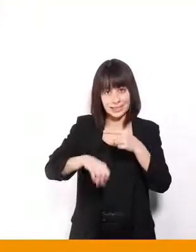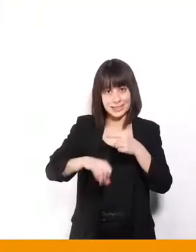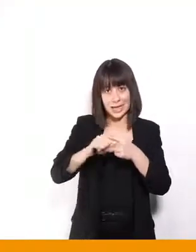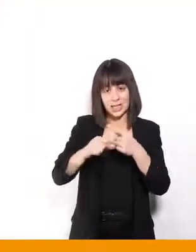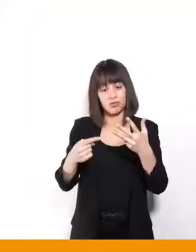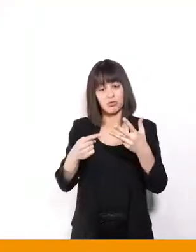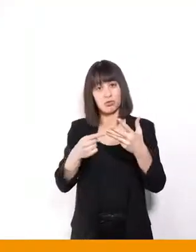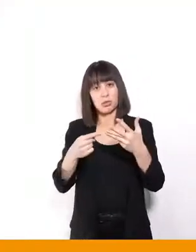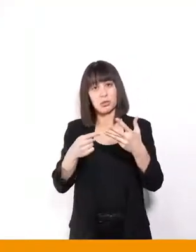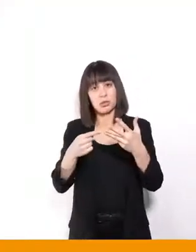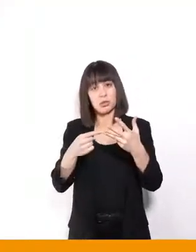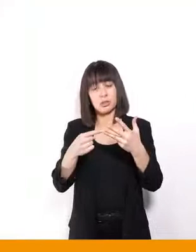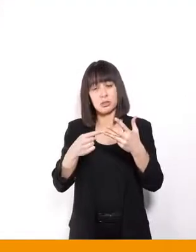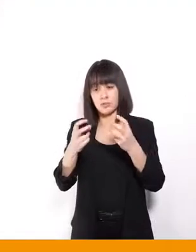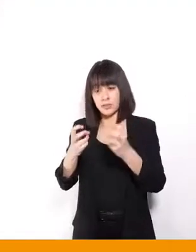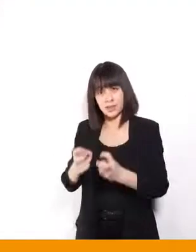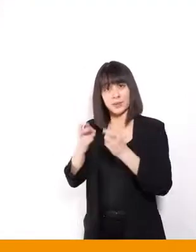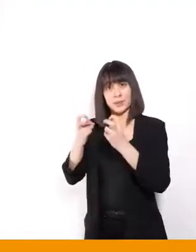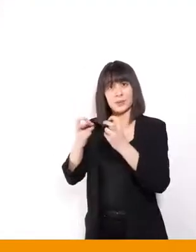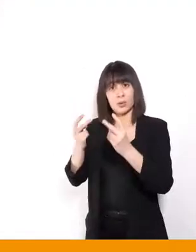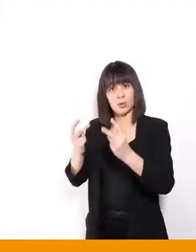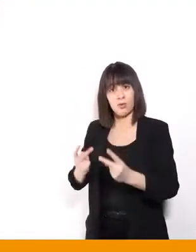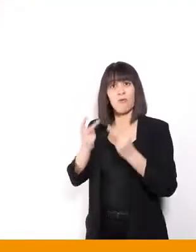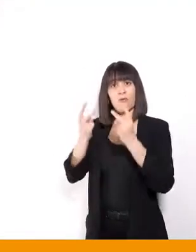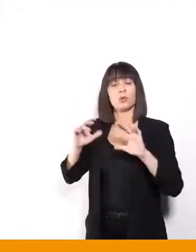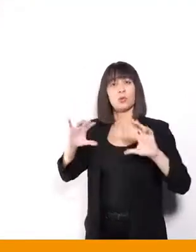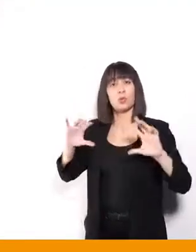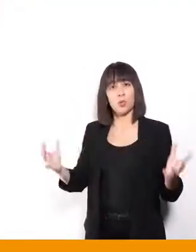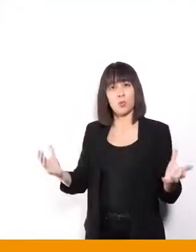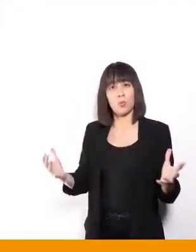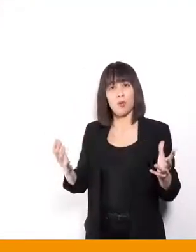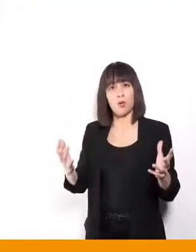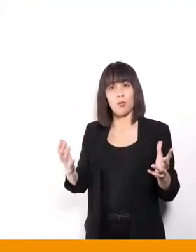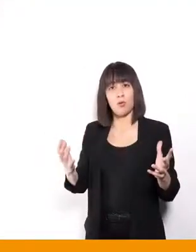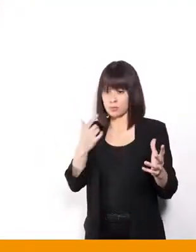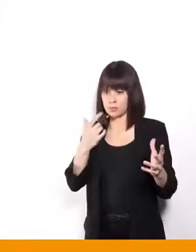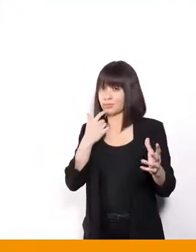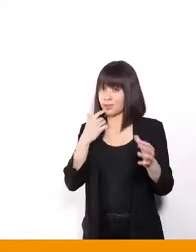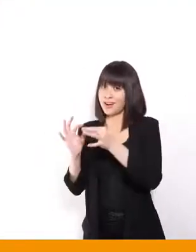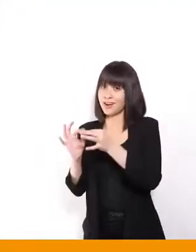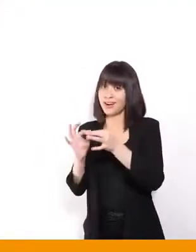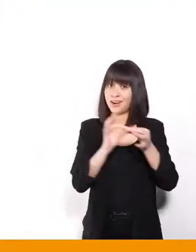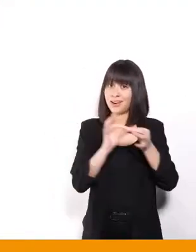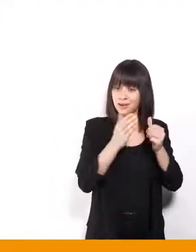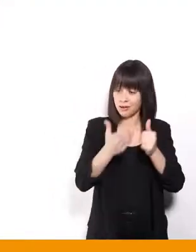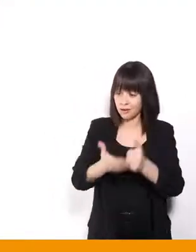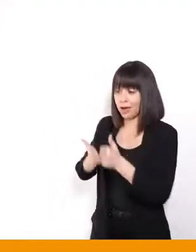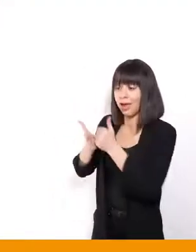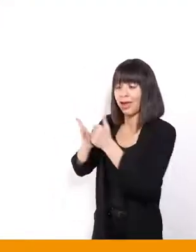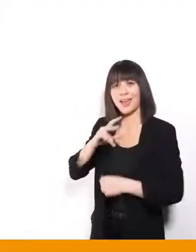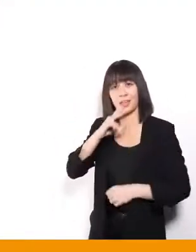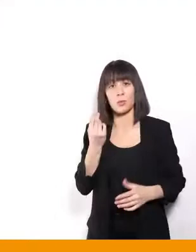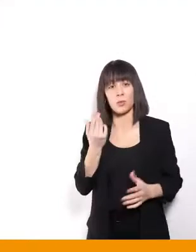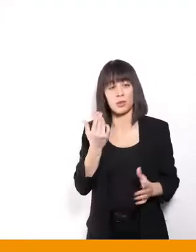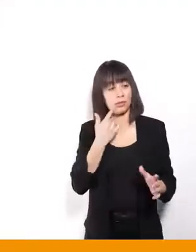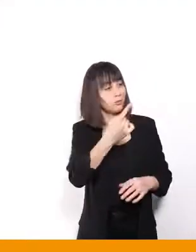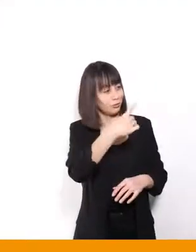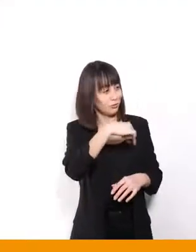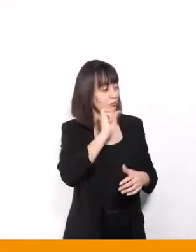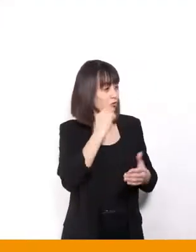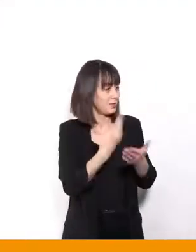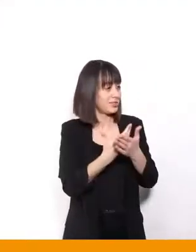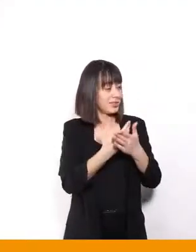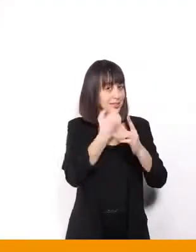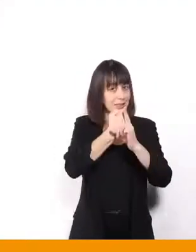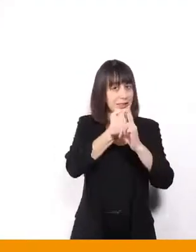soit une revalorisation, notamment à travers le volet aide humaine hein, que vous portez aussi, pour couvrir au maximum les frais